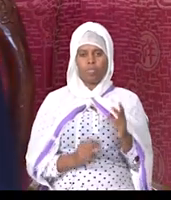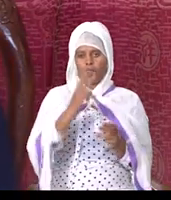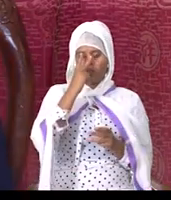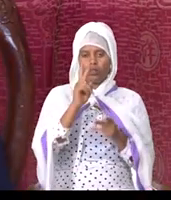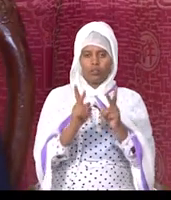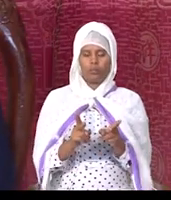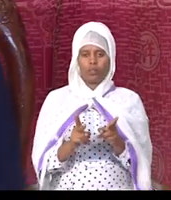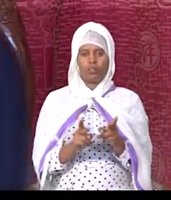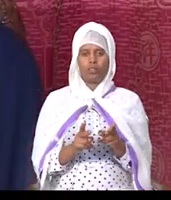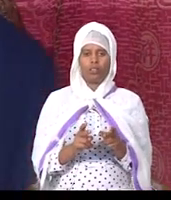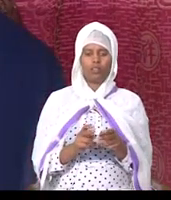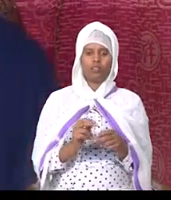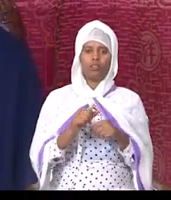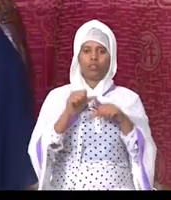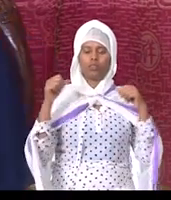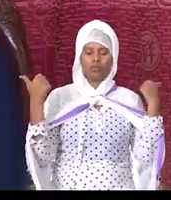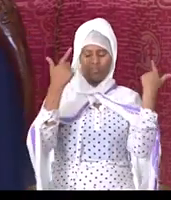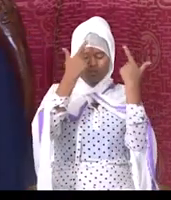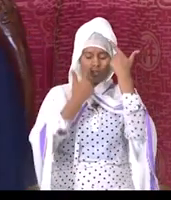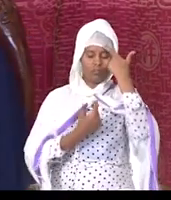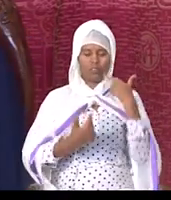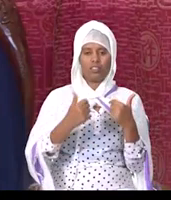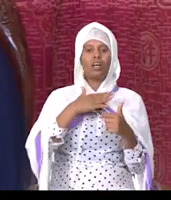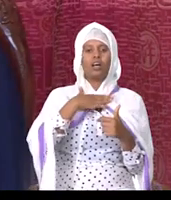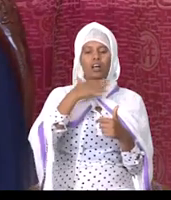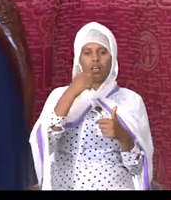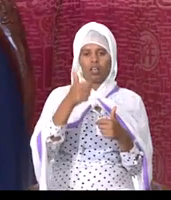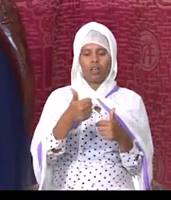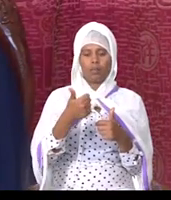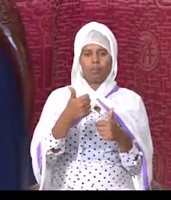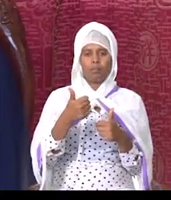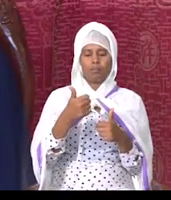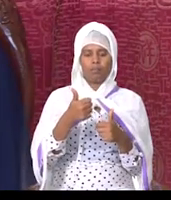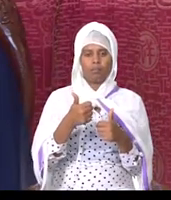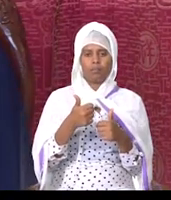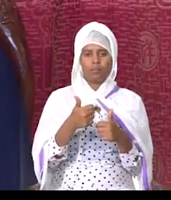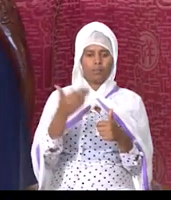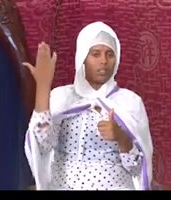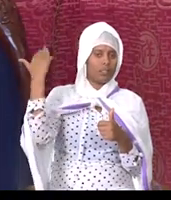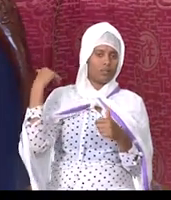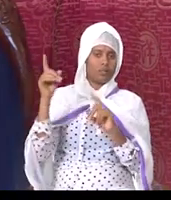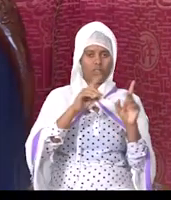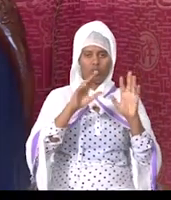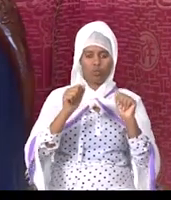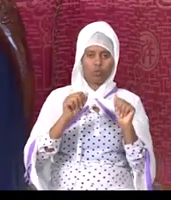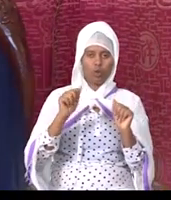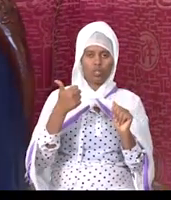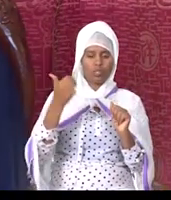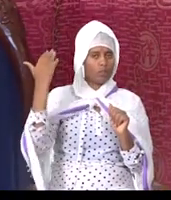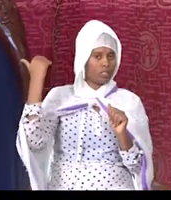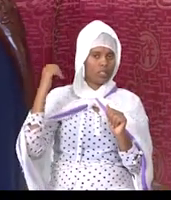ሳልሳይ እንሪኦ ድማ እዚ ጋዓር ናይ አዳም ወይ ከዓ ጋዓር ናይ ኦሪት ሰባት ዘነበር እዩ ማለት